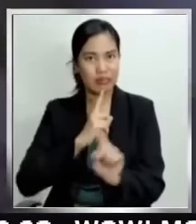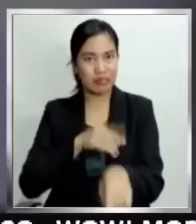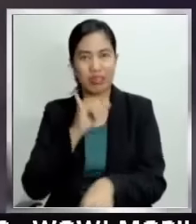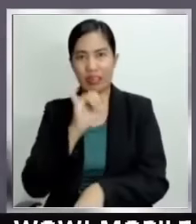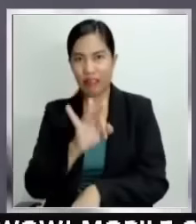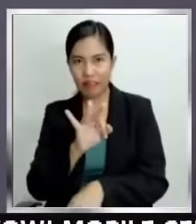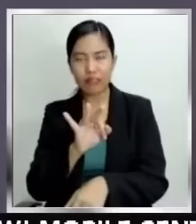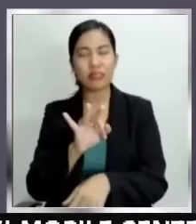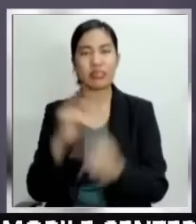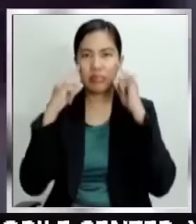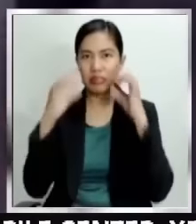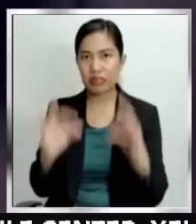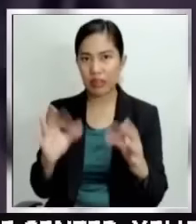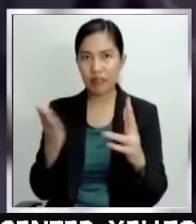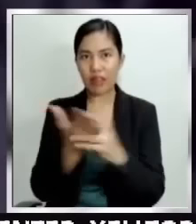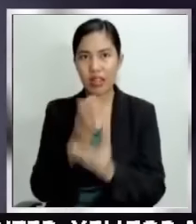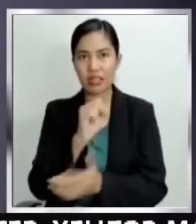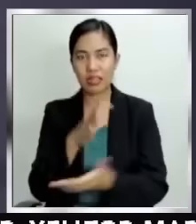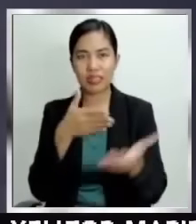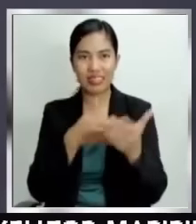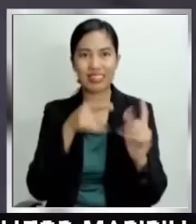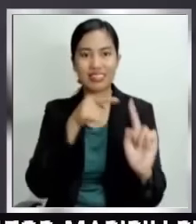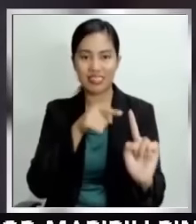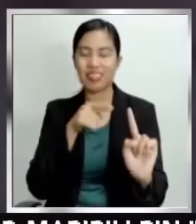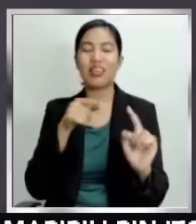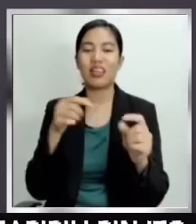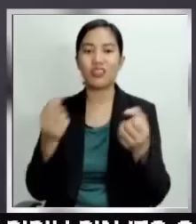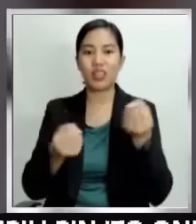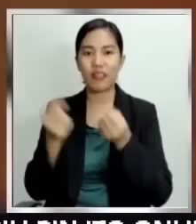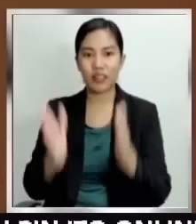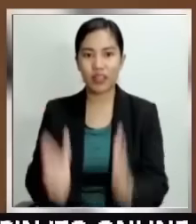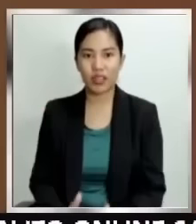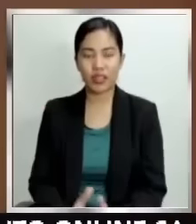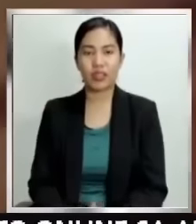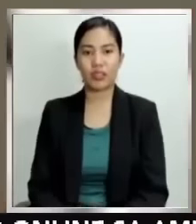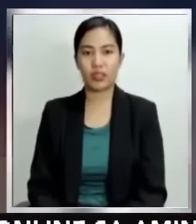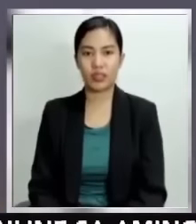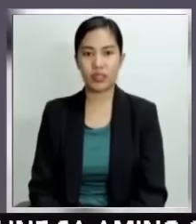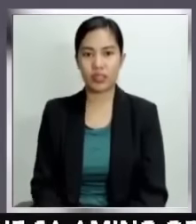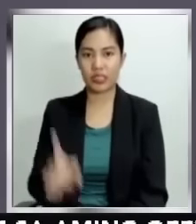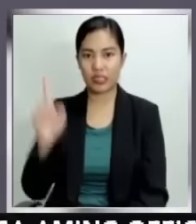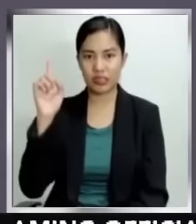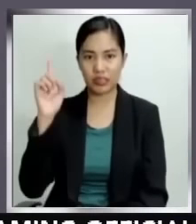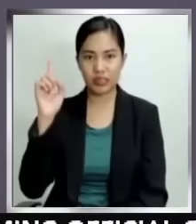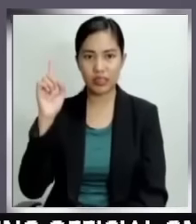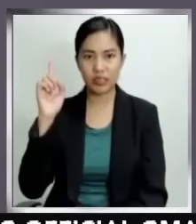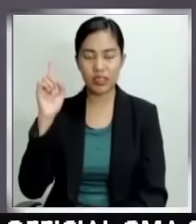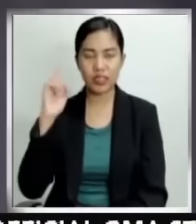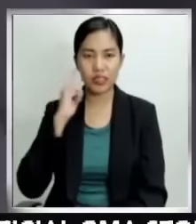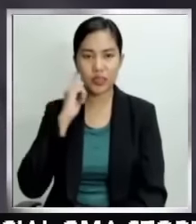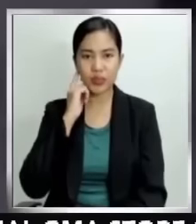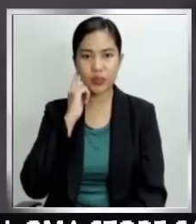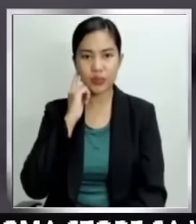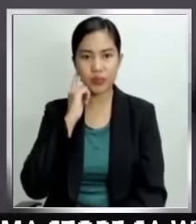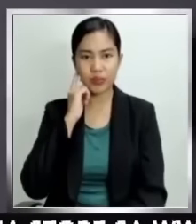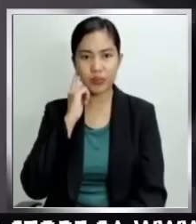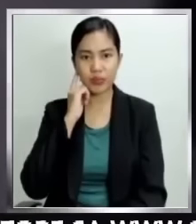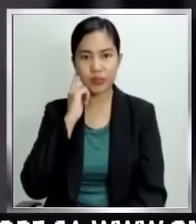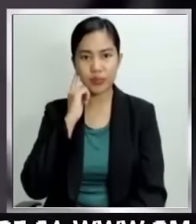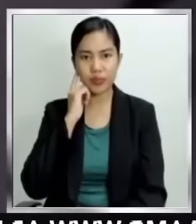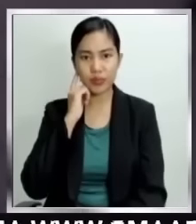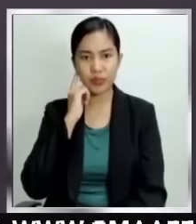sa muli. Pero maka-espila ko sila balik. Mahanap ko ito na. Nakasabot na ko sila ito. Ang winter ito. Papunta ko ito. I-interview na ko